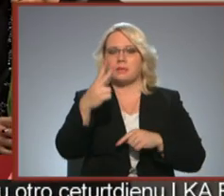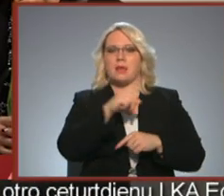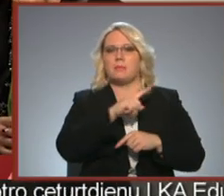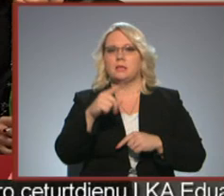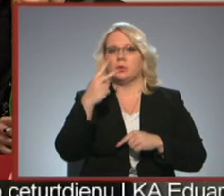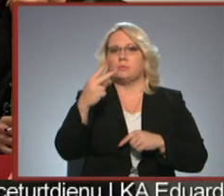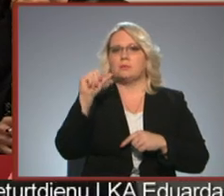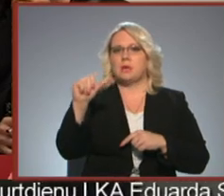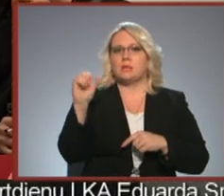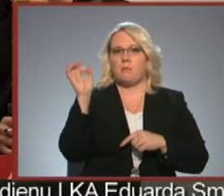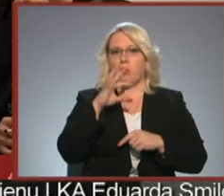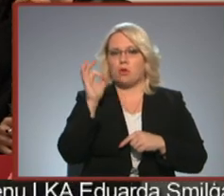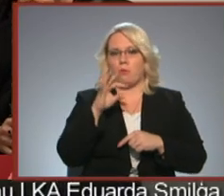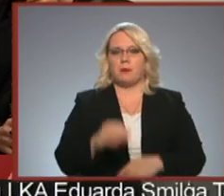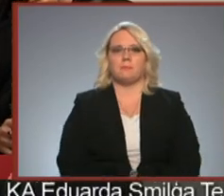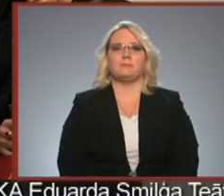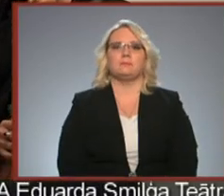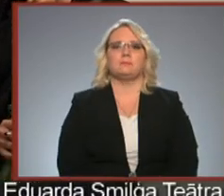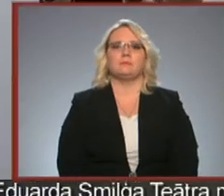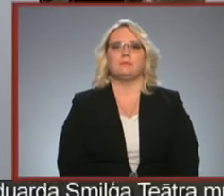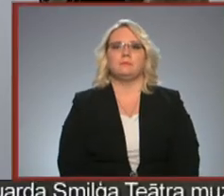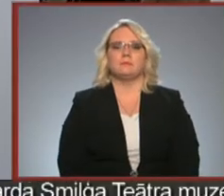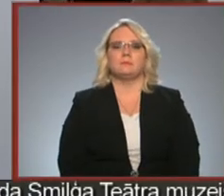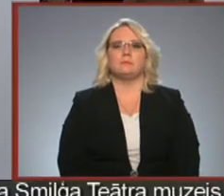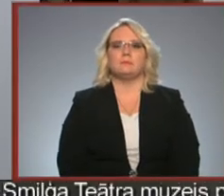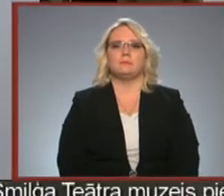līdz 26. oktobrim. Toms Trebarts, Pēters Barkēvičs, Latvijas televīzija.